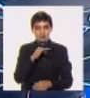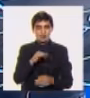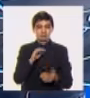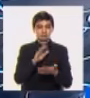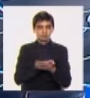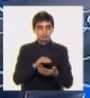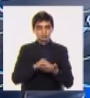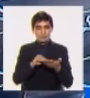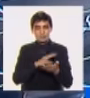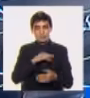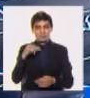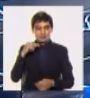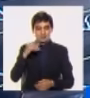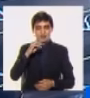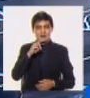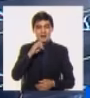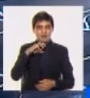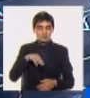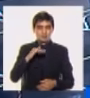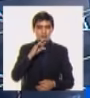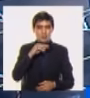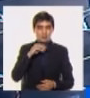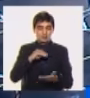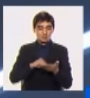президент касым-жомарт токаев